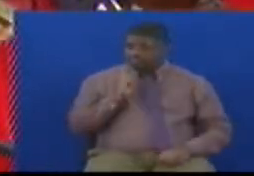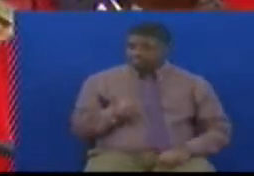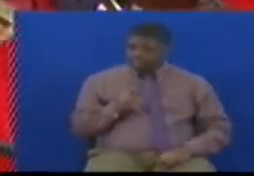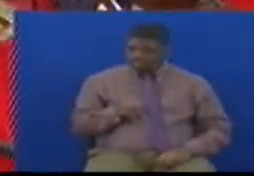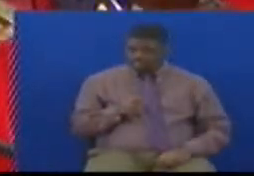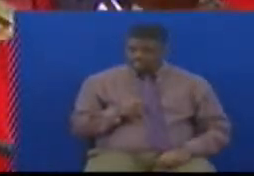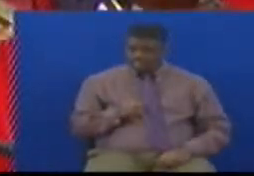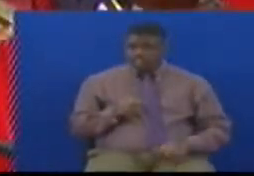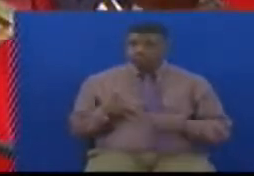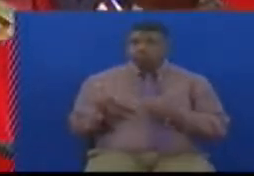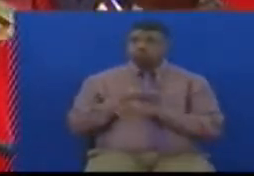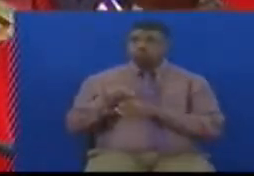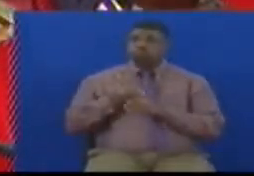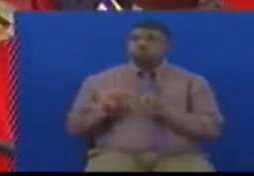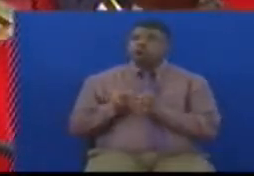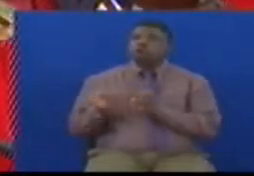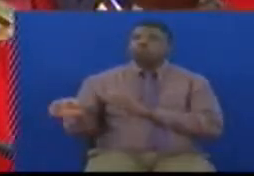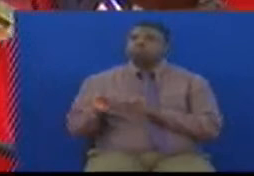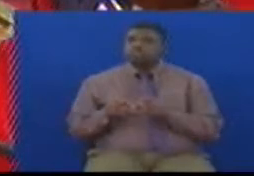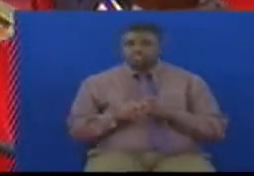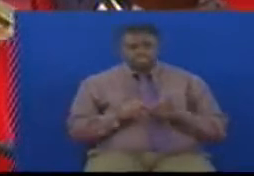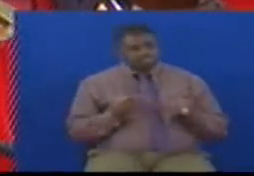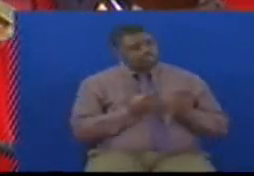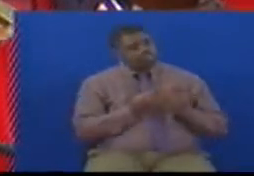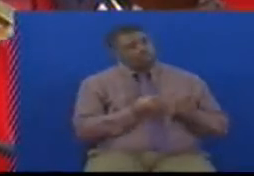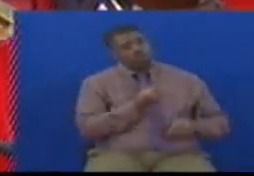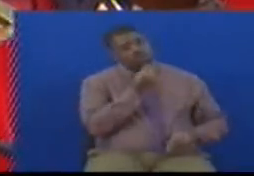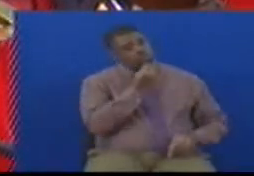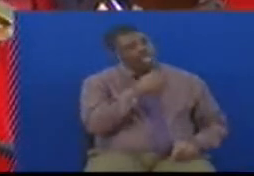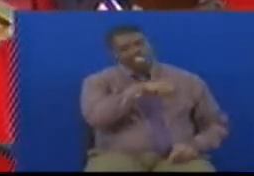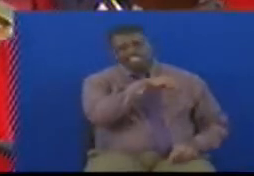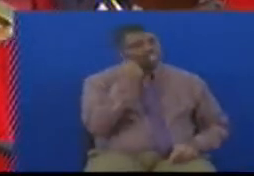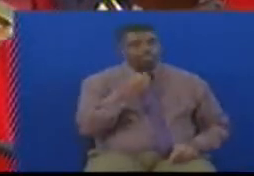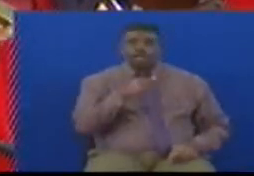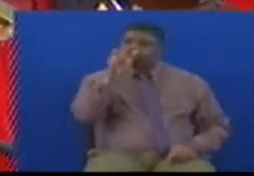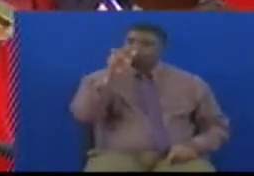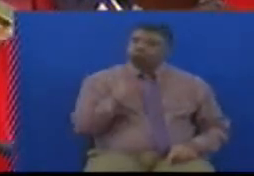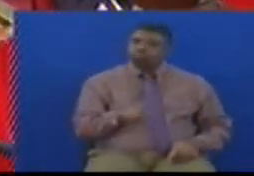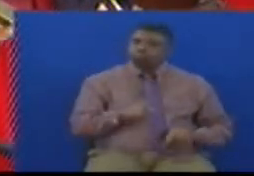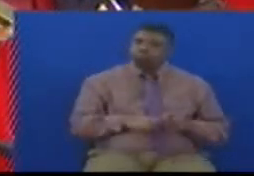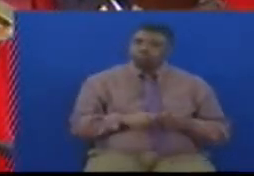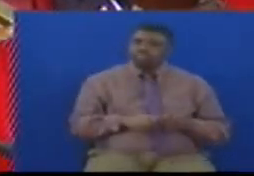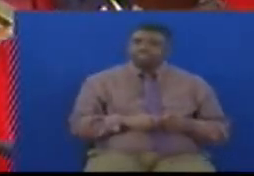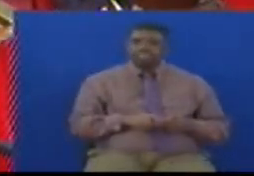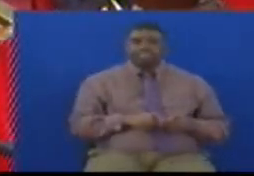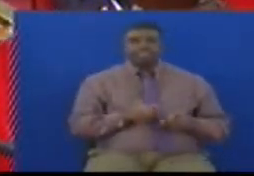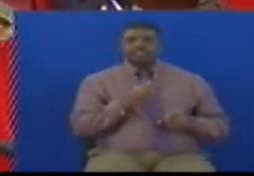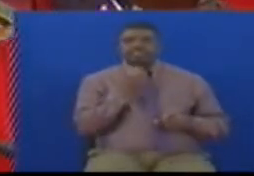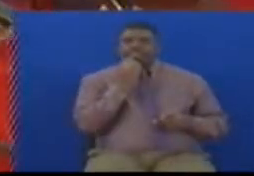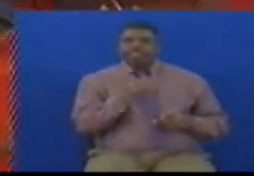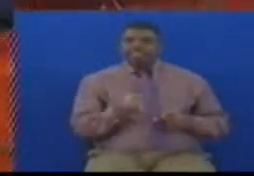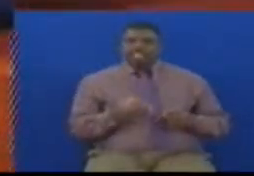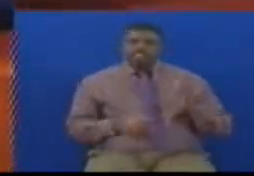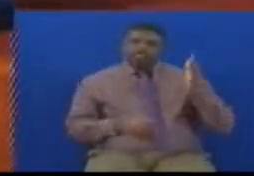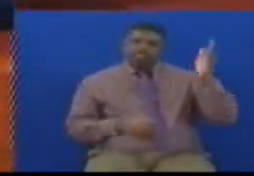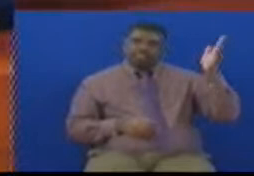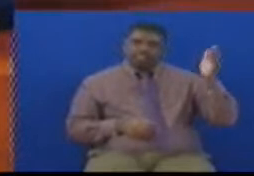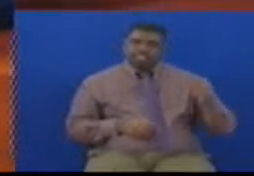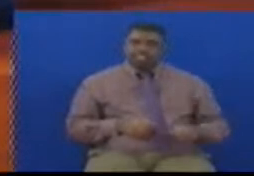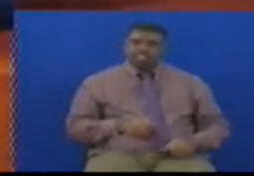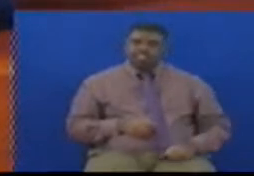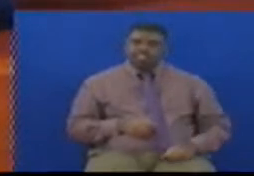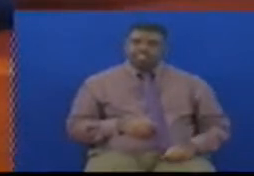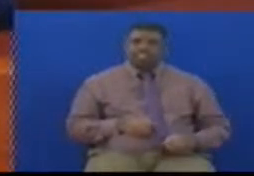la ubaguzi ni kama vile kula nyama ya mtu. Unapoanza ubaguzi kuwabagua watu wako, unapewa taarifa, mwisho mtakuja baguana wenyewe.